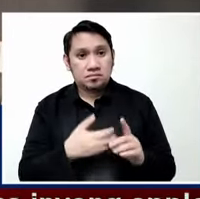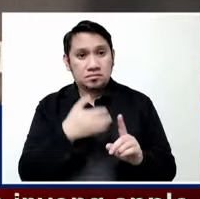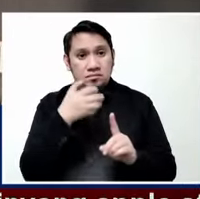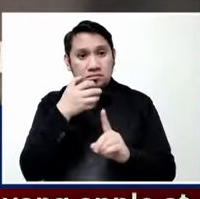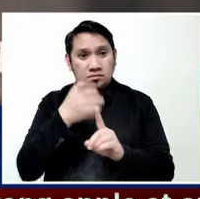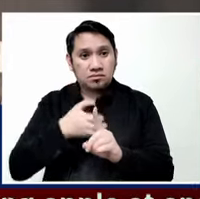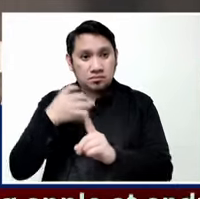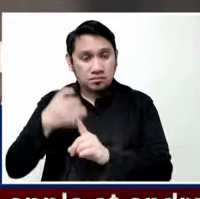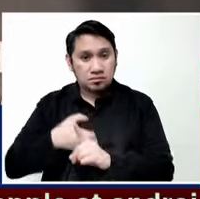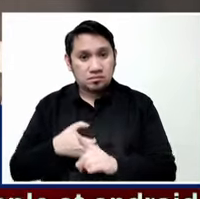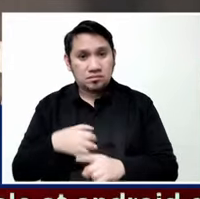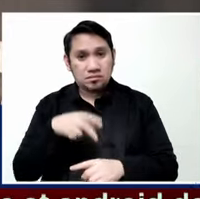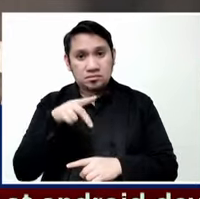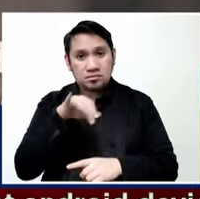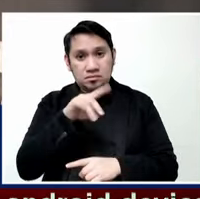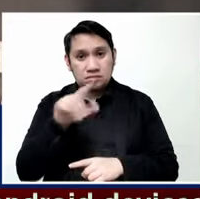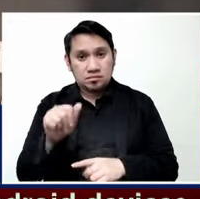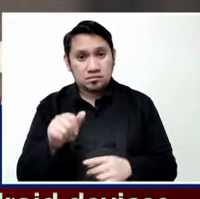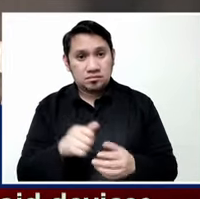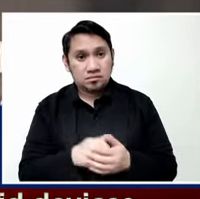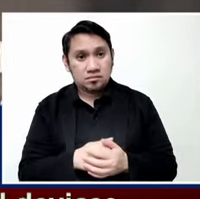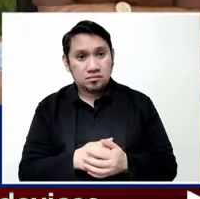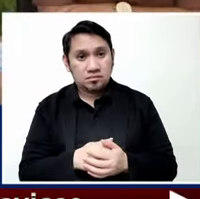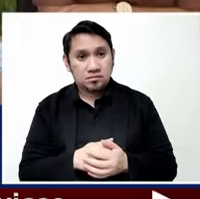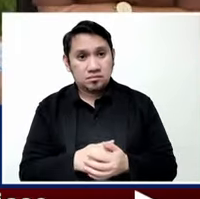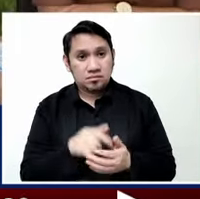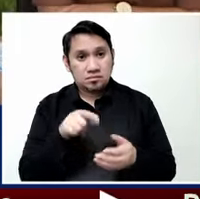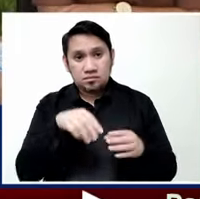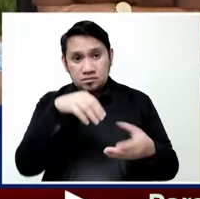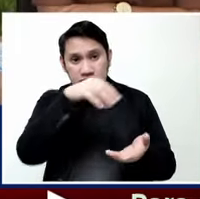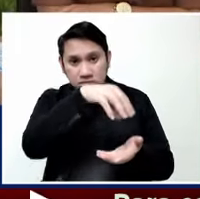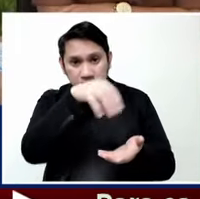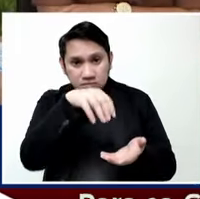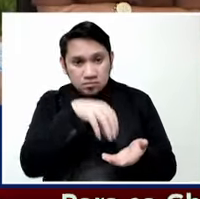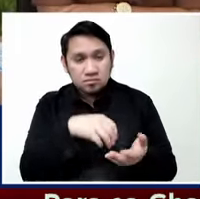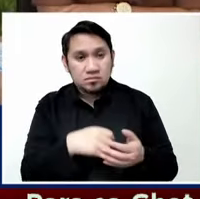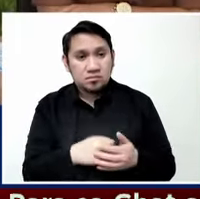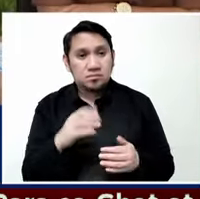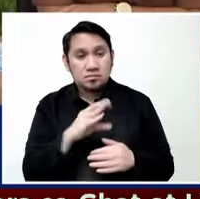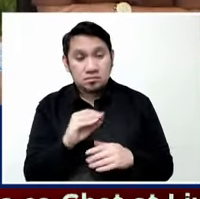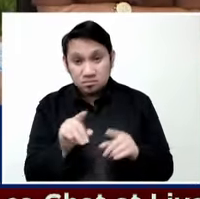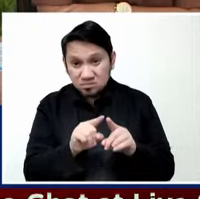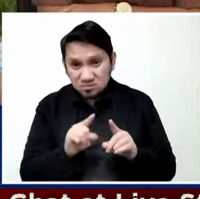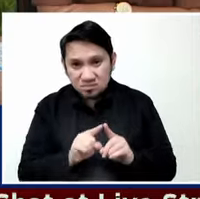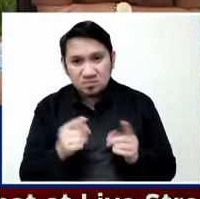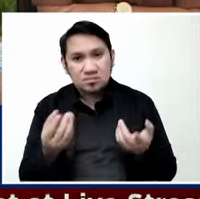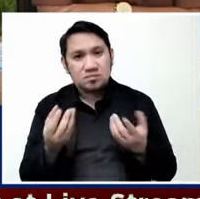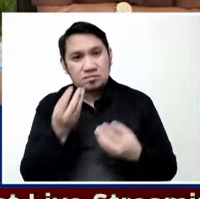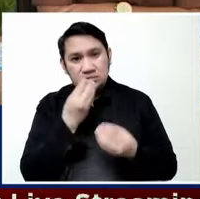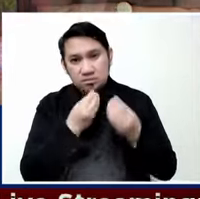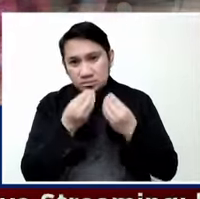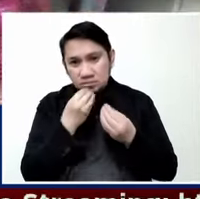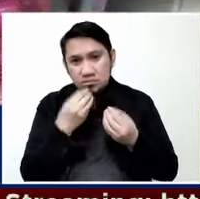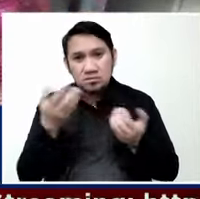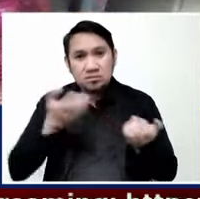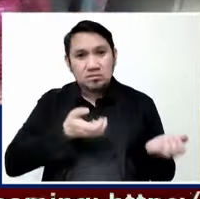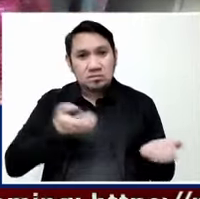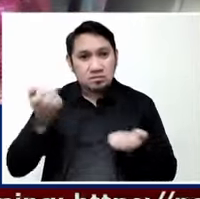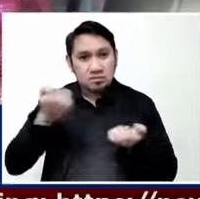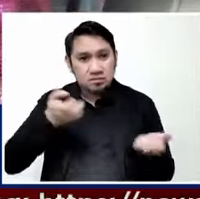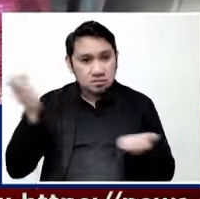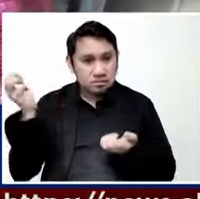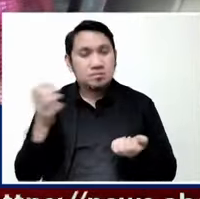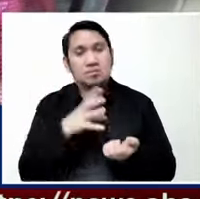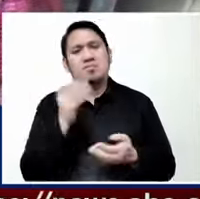bawat pizza do, binilang na lang po namin ang laman. Pati mga food manufacturer at exporter, dama na